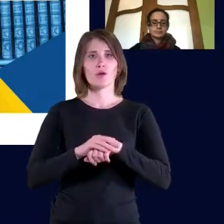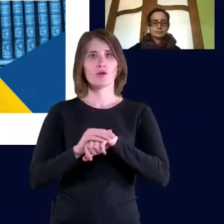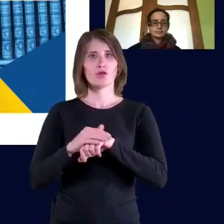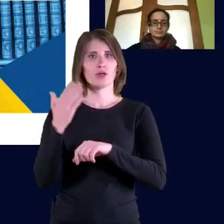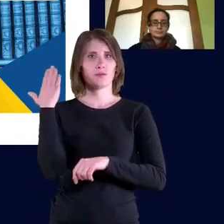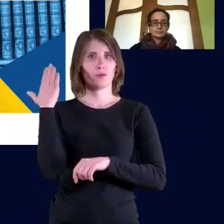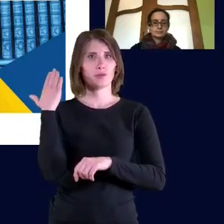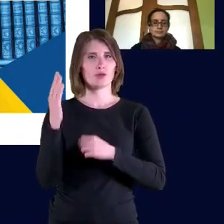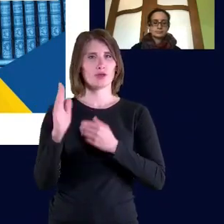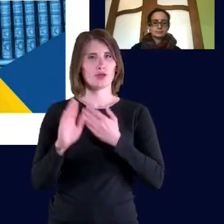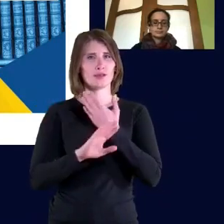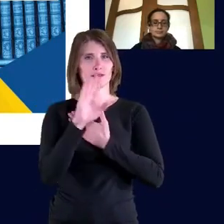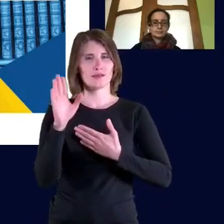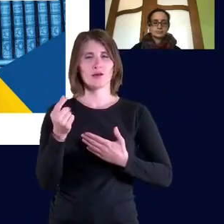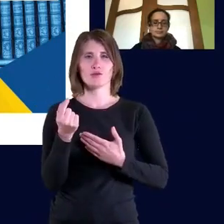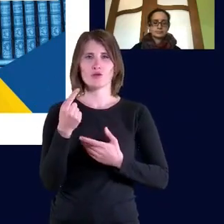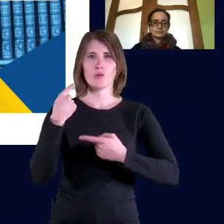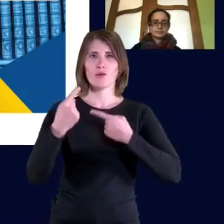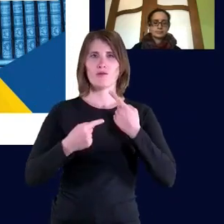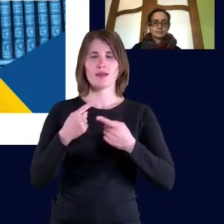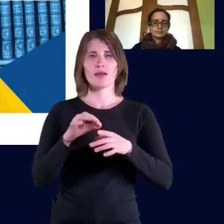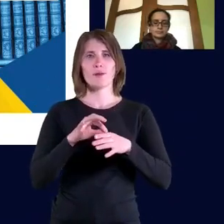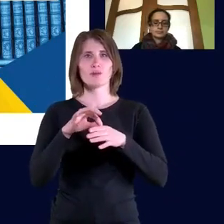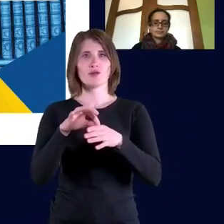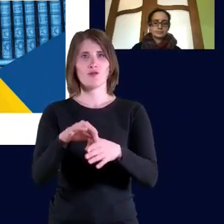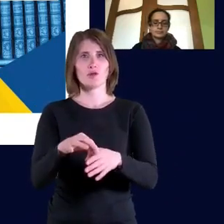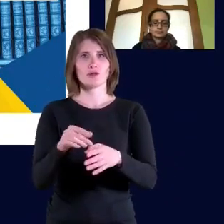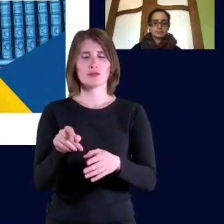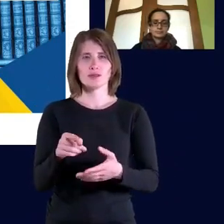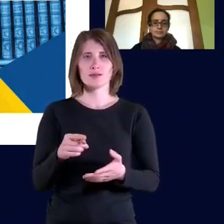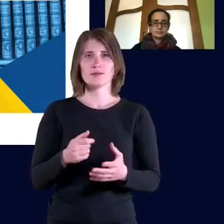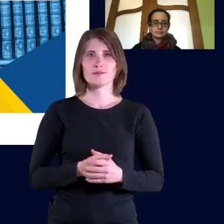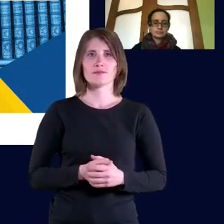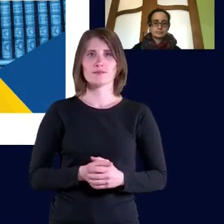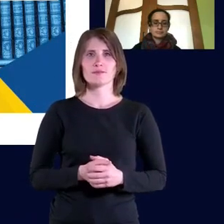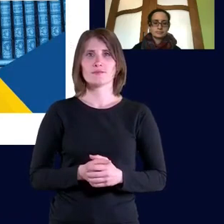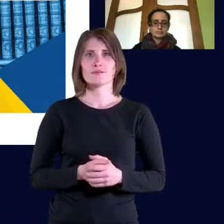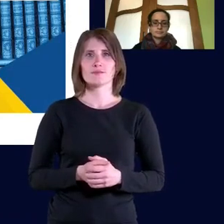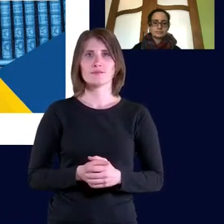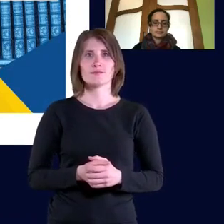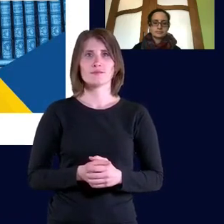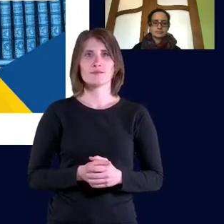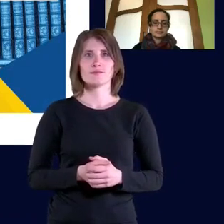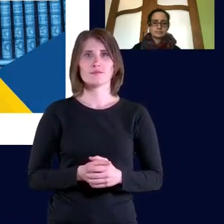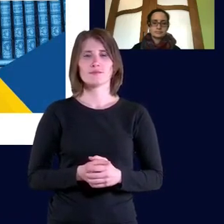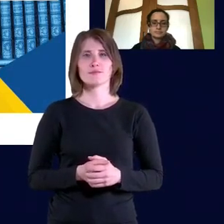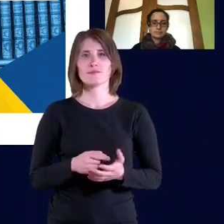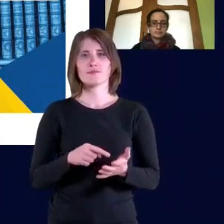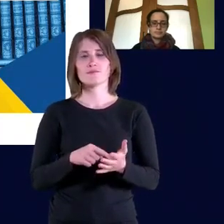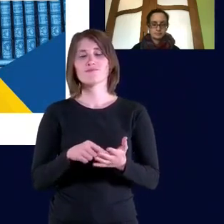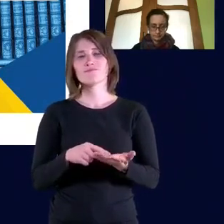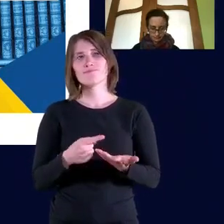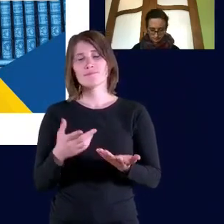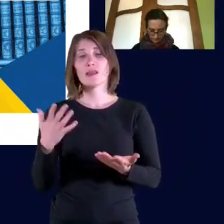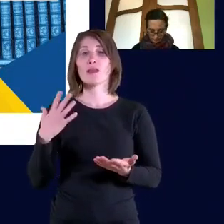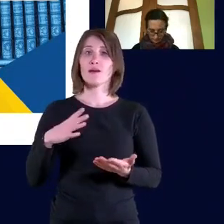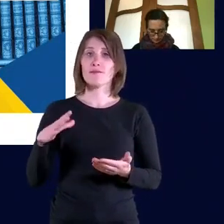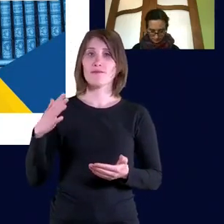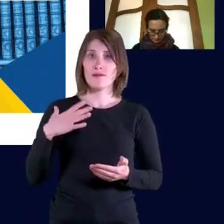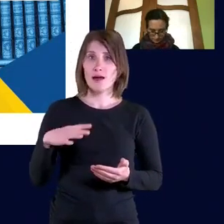prezentacji już wspominała o przewodniku ja tylko powiem o tym że warto